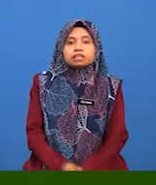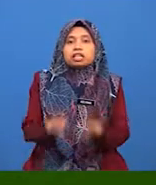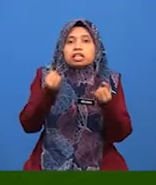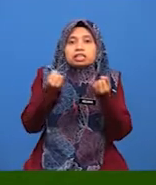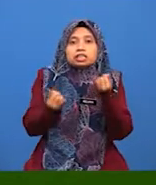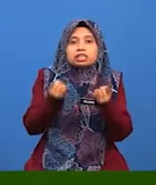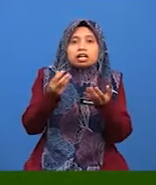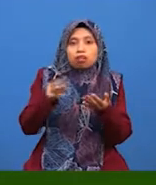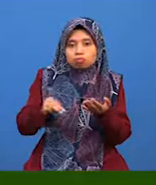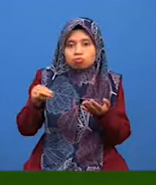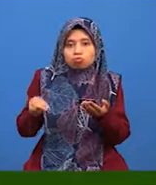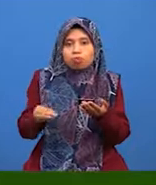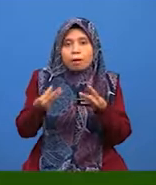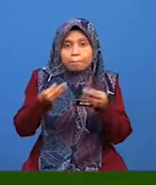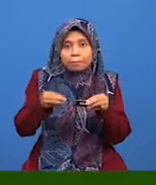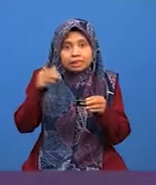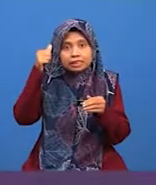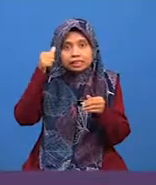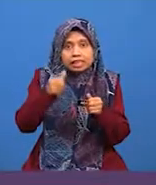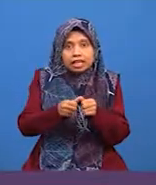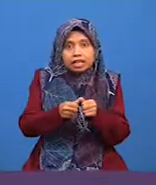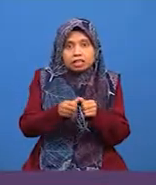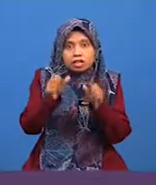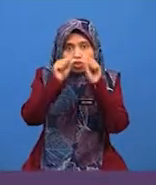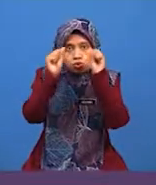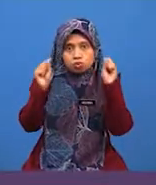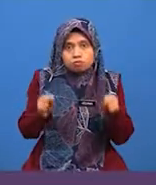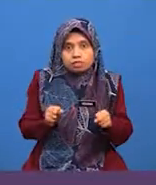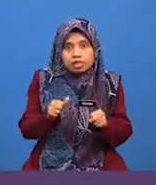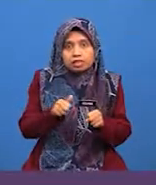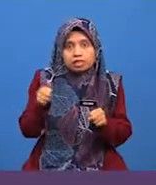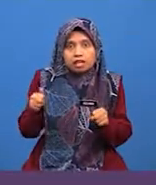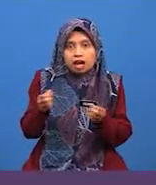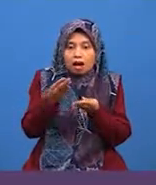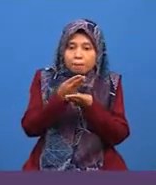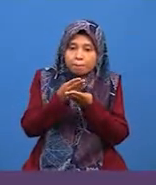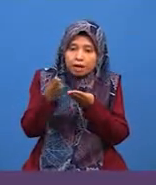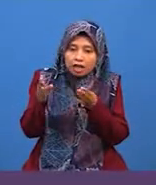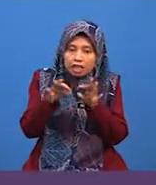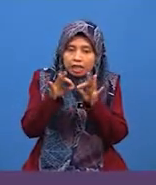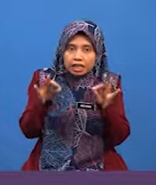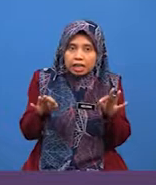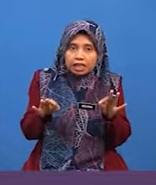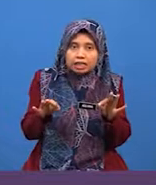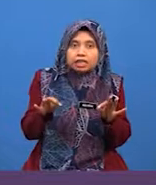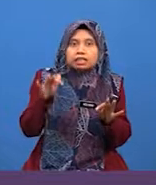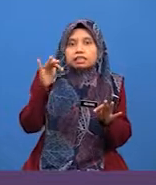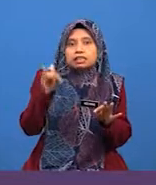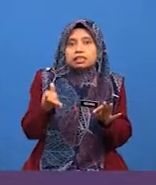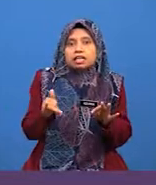Jika murid-murid masih ingat, subjek ialah bahagian ayat yang